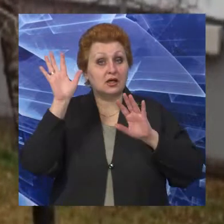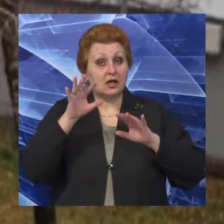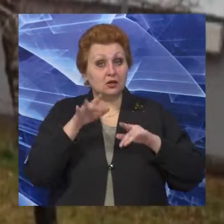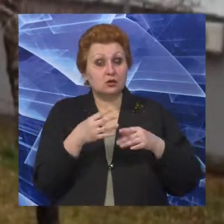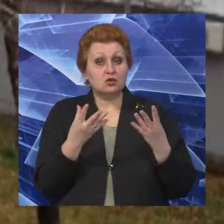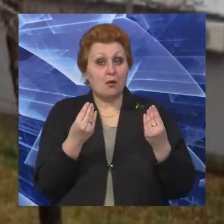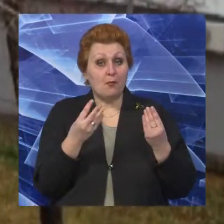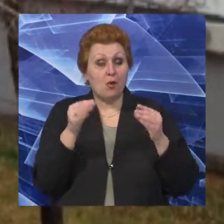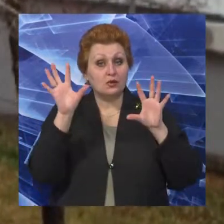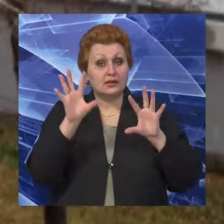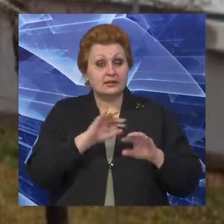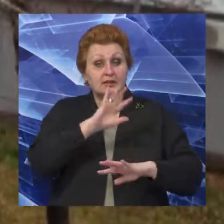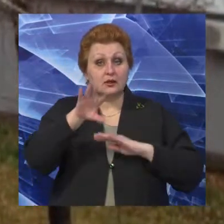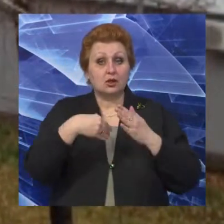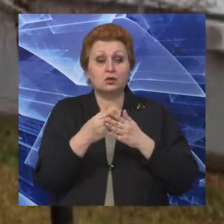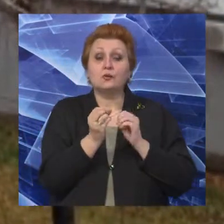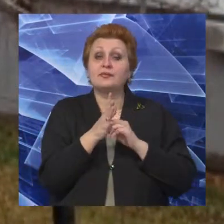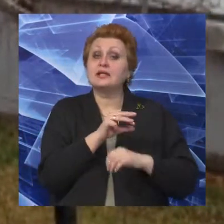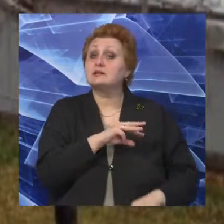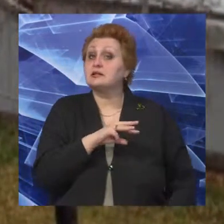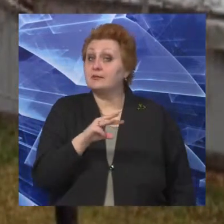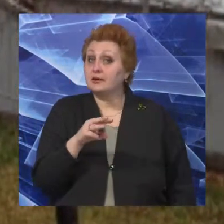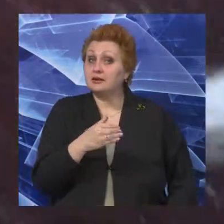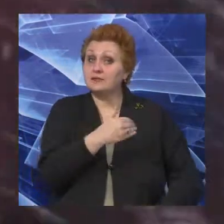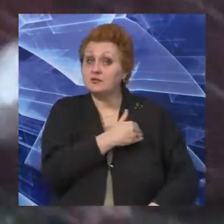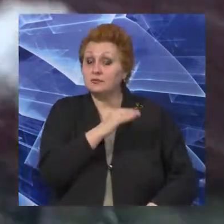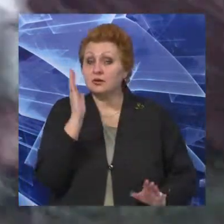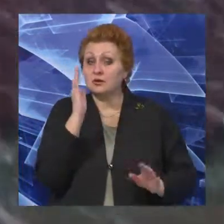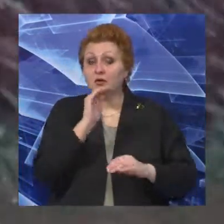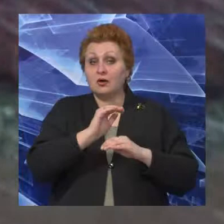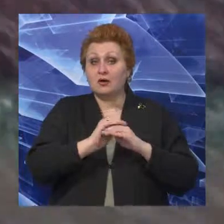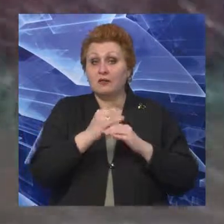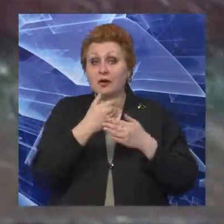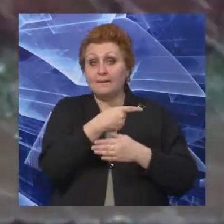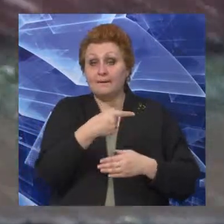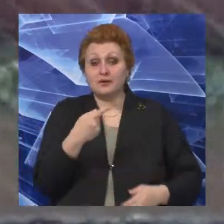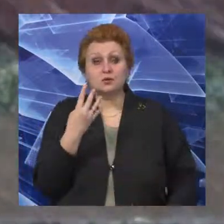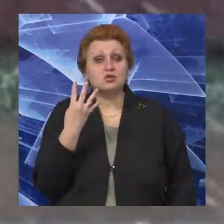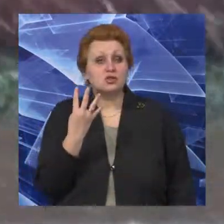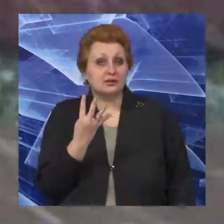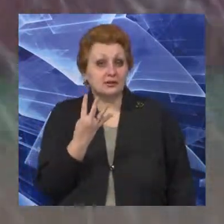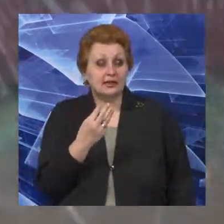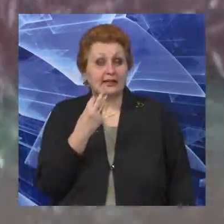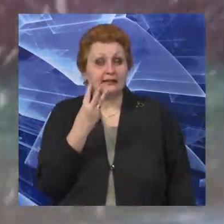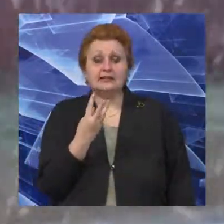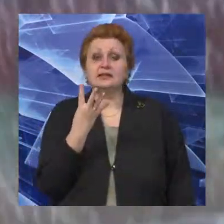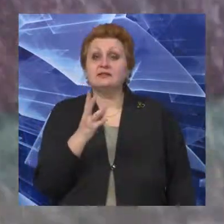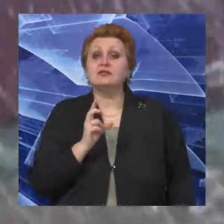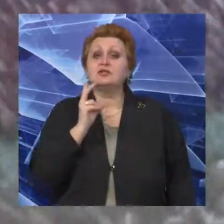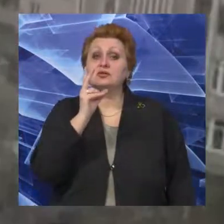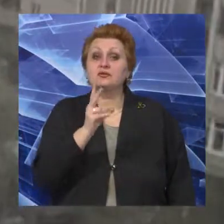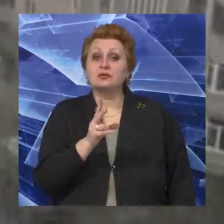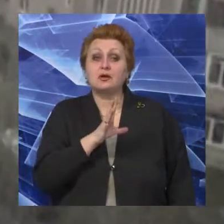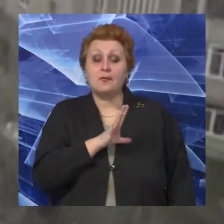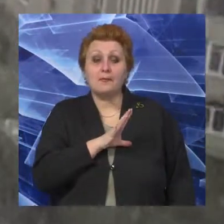дождь, переходящий в мокрый снег, и ветер до 15 метров в секунду. Температура воздуха к вечеру понизится до минус 4. 3 и 4